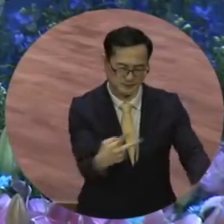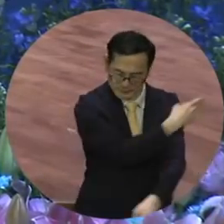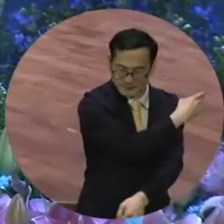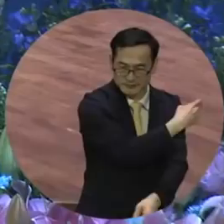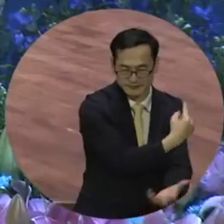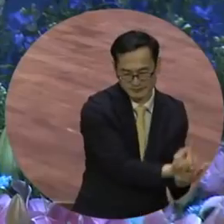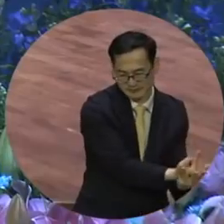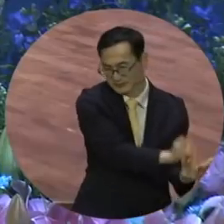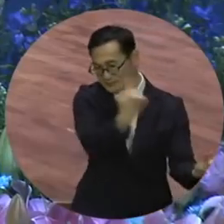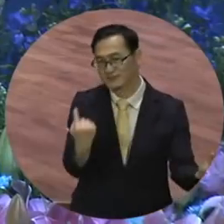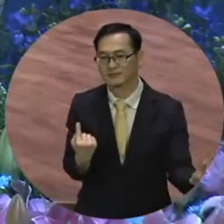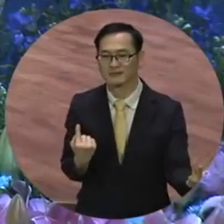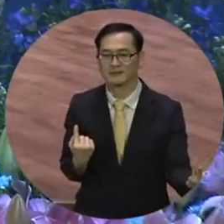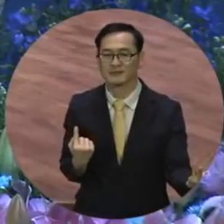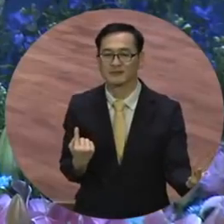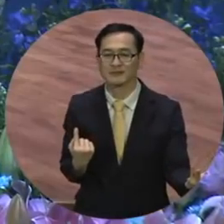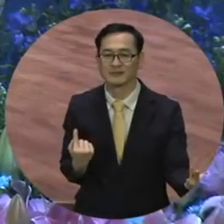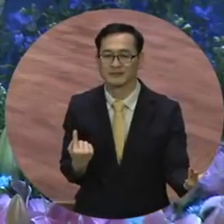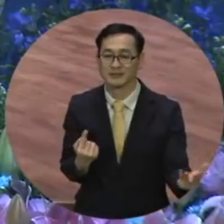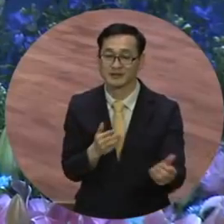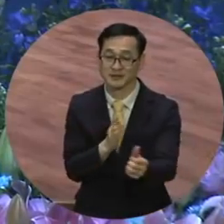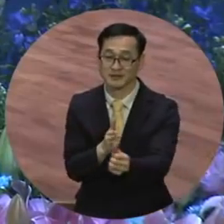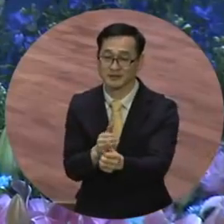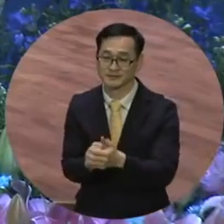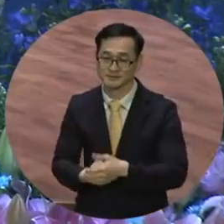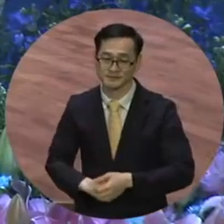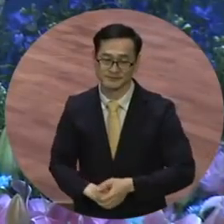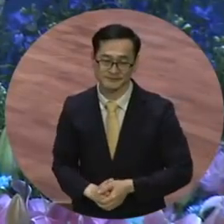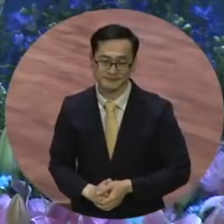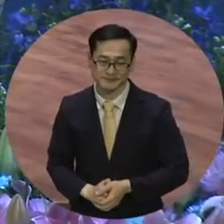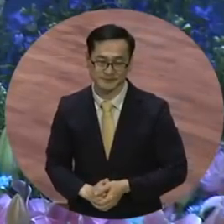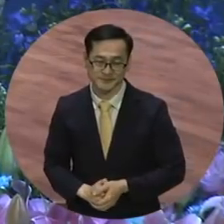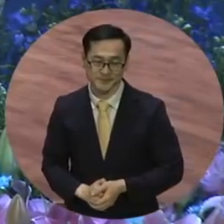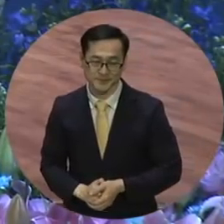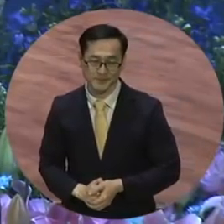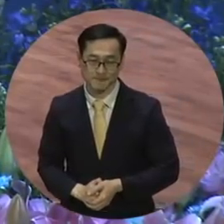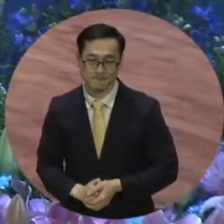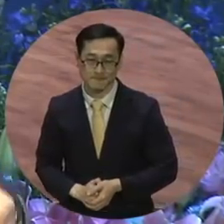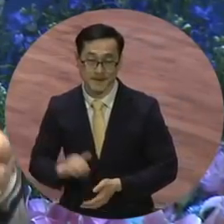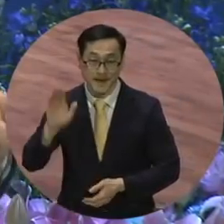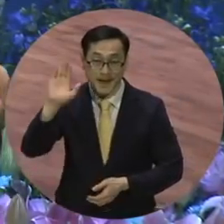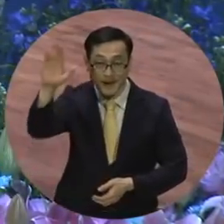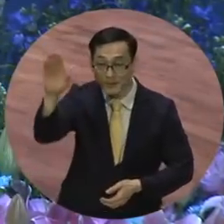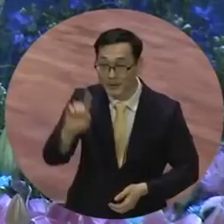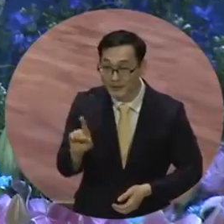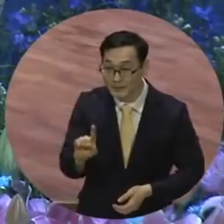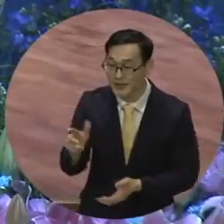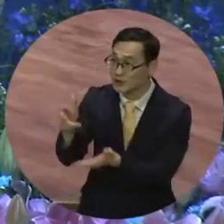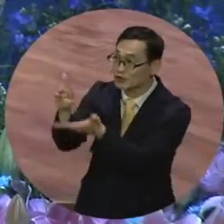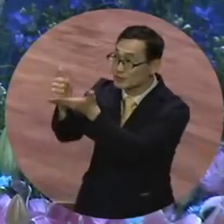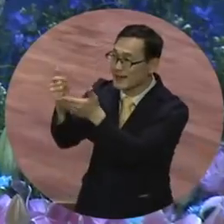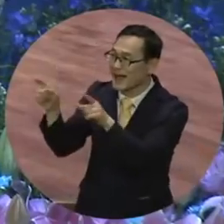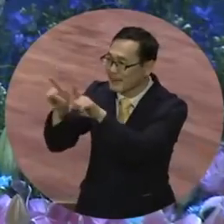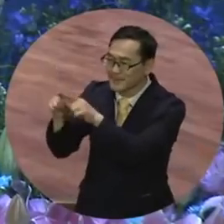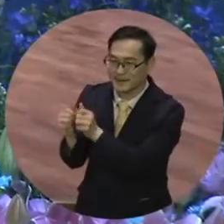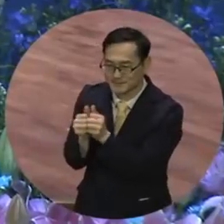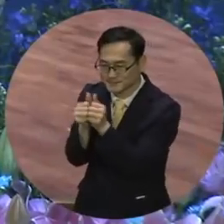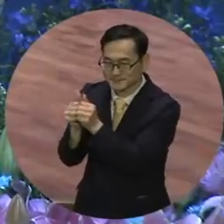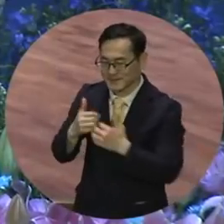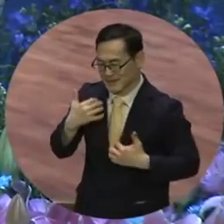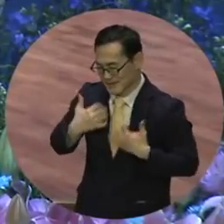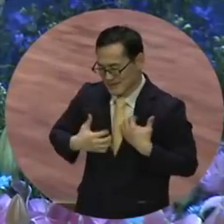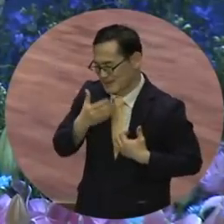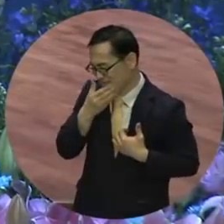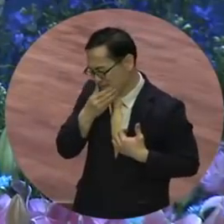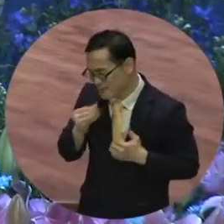벗어나시기 바랍니다. 영생이 보장된대. 이제는 뭐요? 주님과 함께 누림의 삶 속에